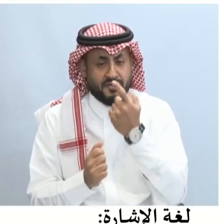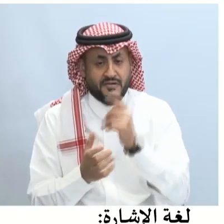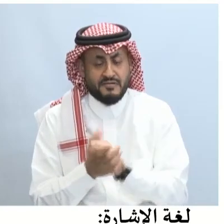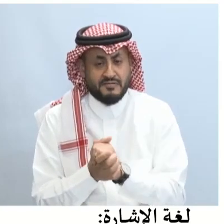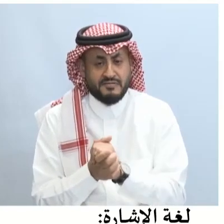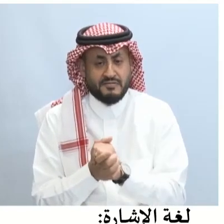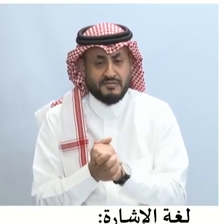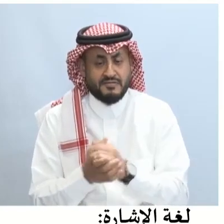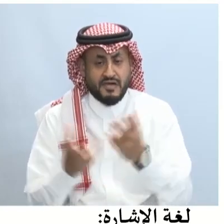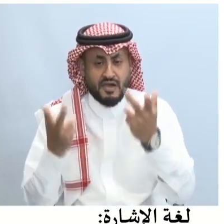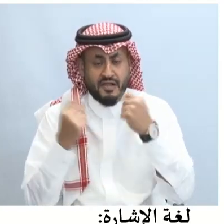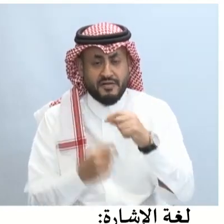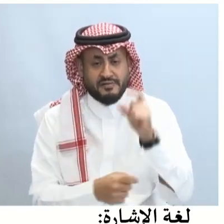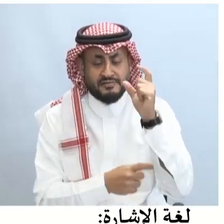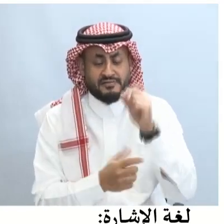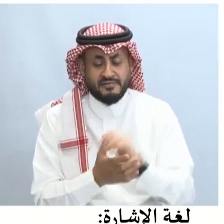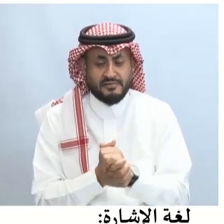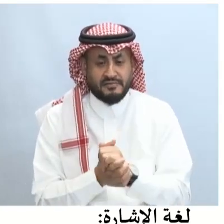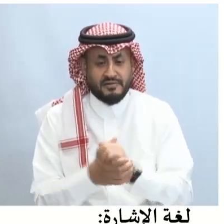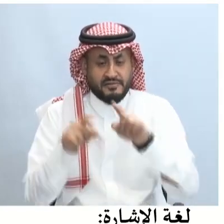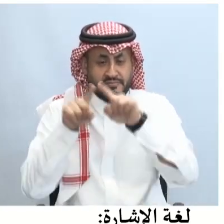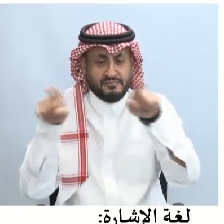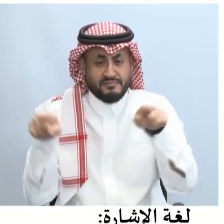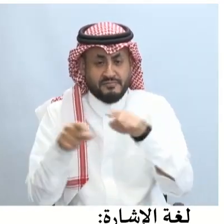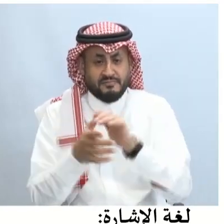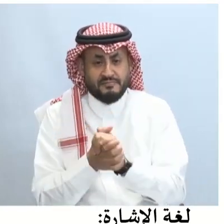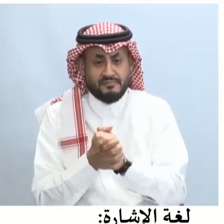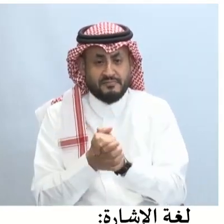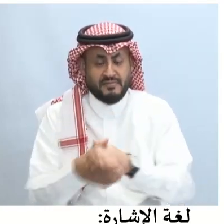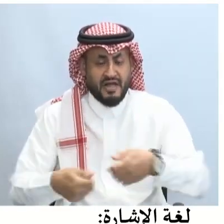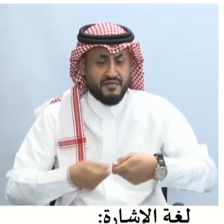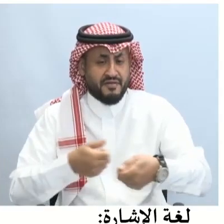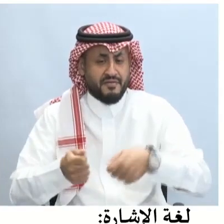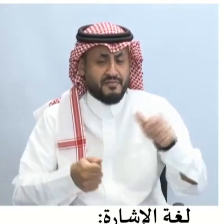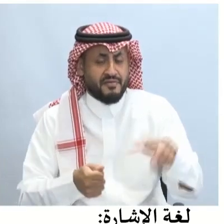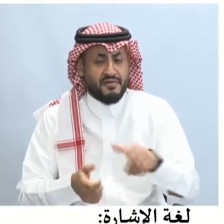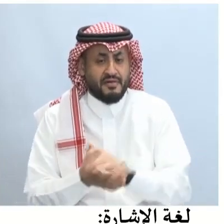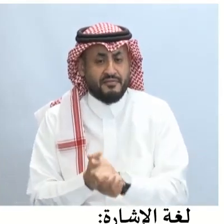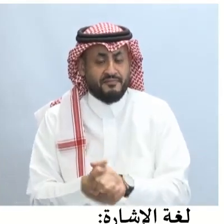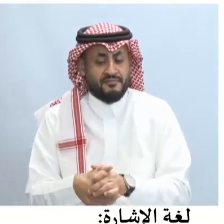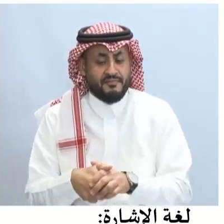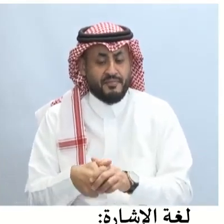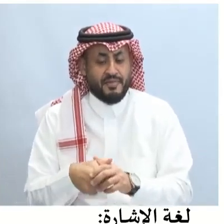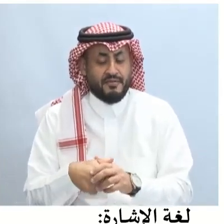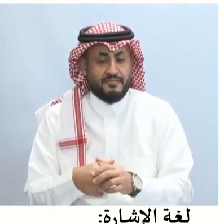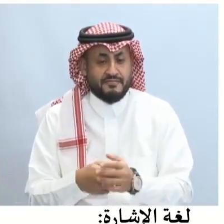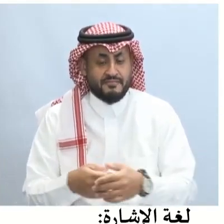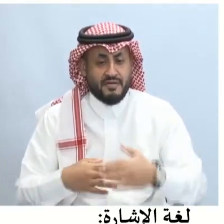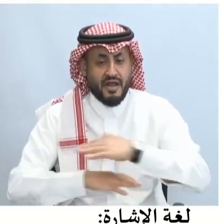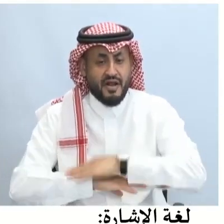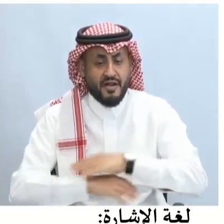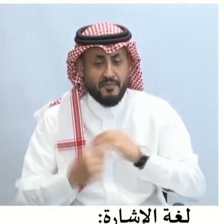والدراسات الاسلاميه موضوع الدرس التعامل مع الناس تابع الاداب